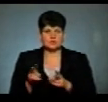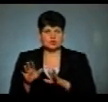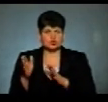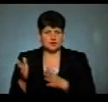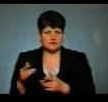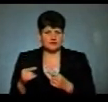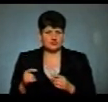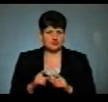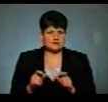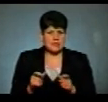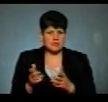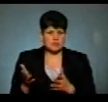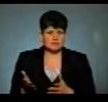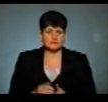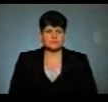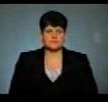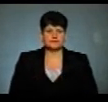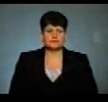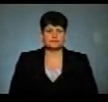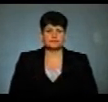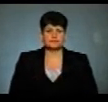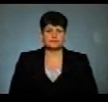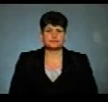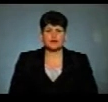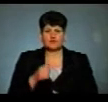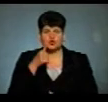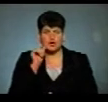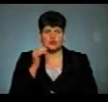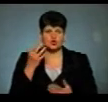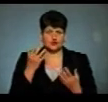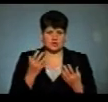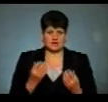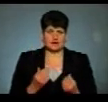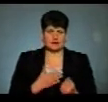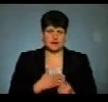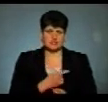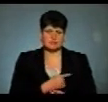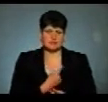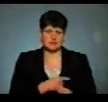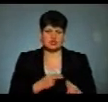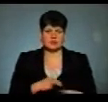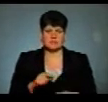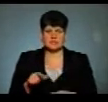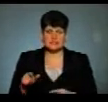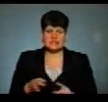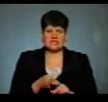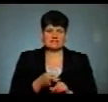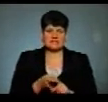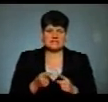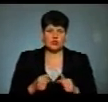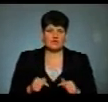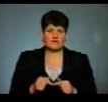в інших закладах, чи в лікарні? З вчорашнього дня наші медичні працівники інфекційного